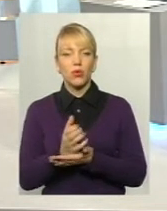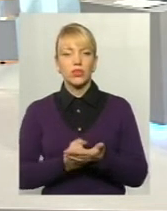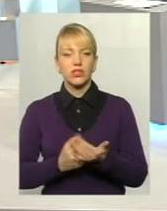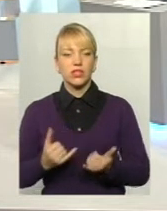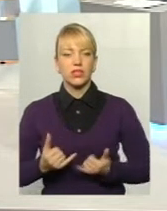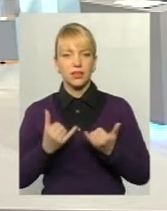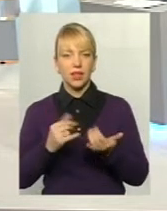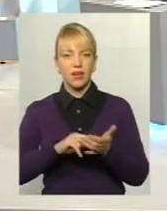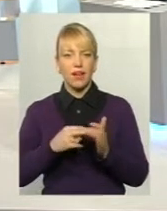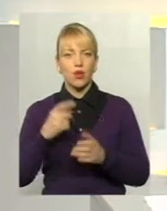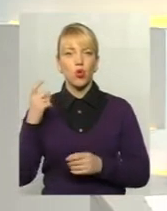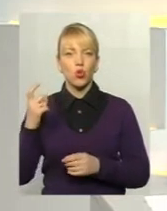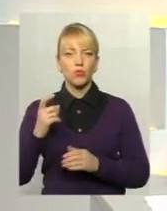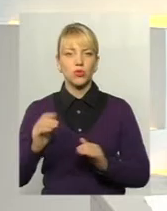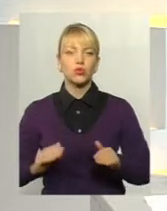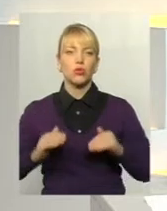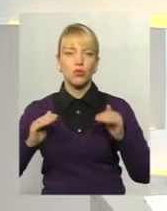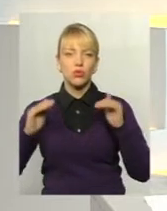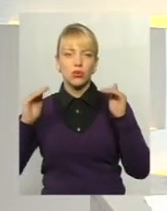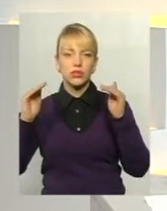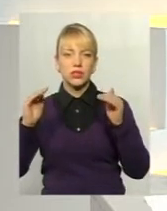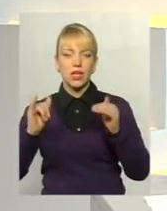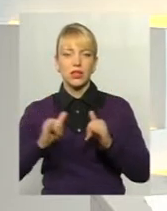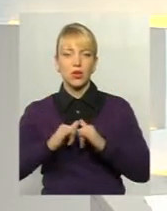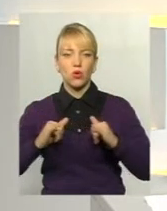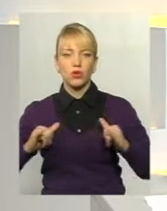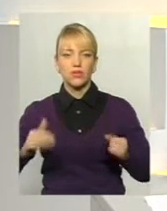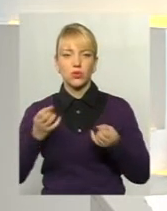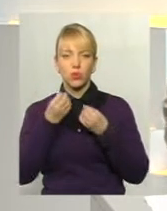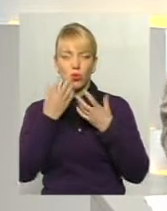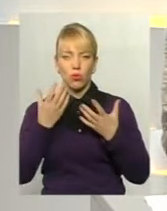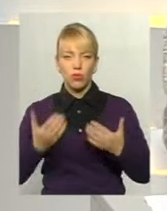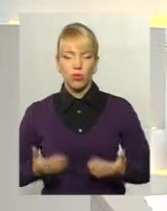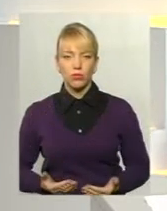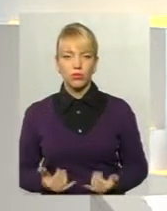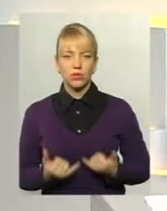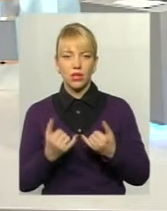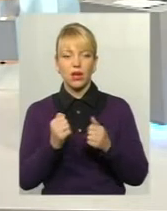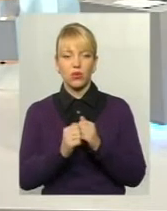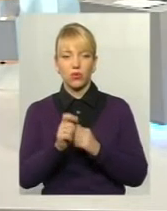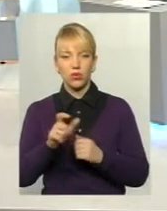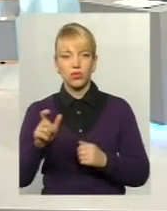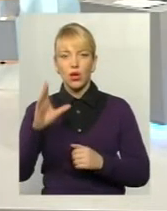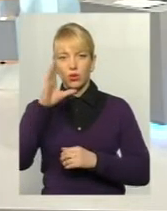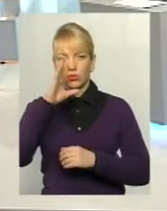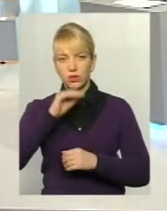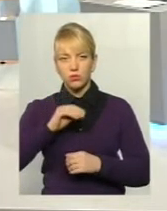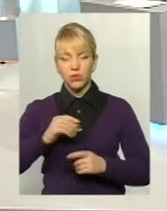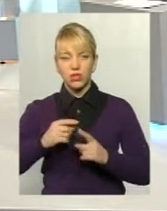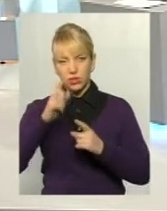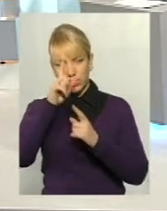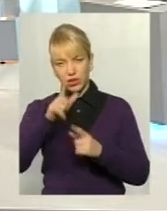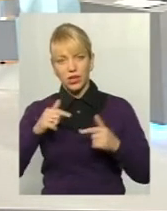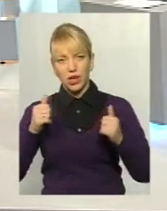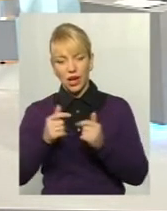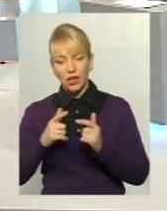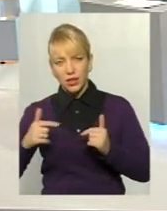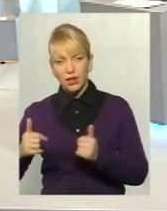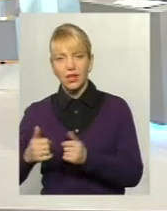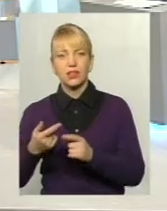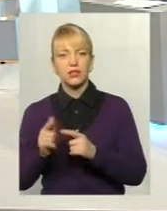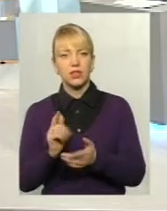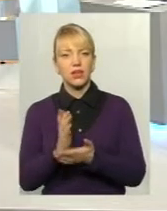зростання і справді розвитку і добробуту для кожного. В успішних країнах профтехосвіта є отією базою